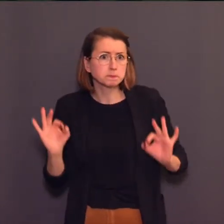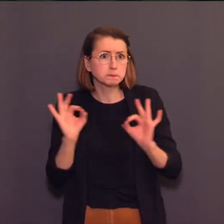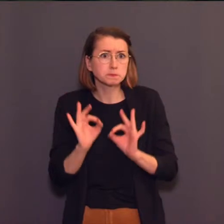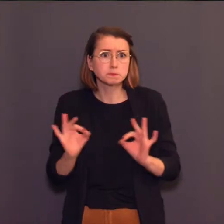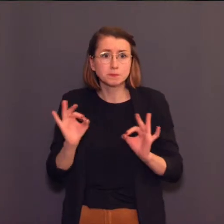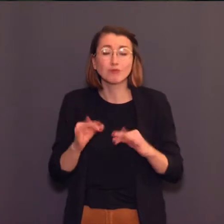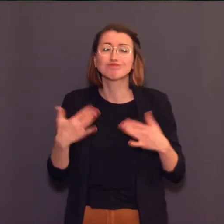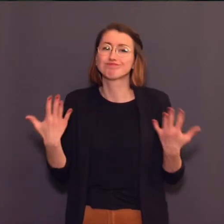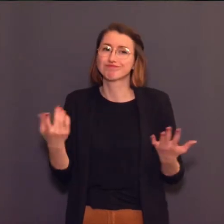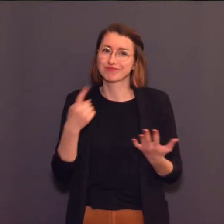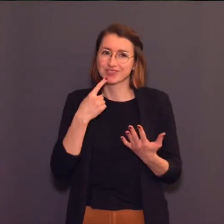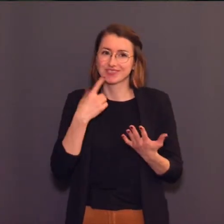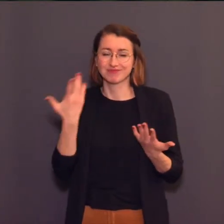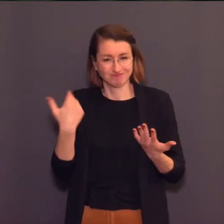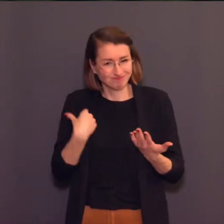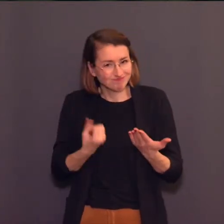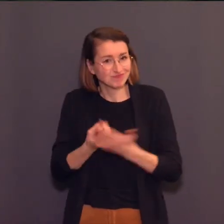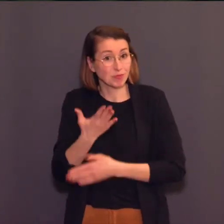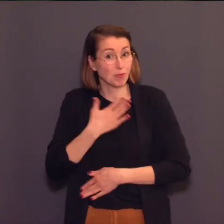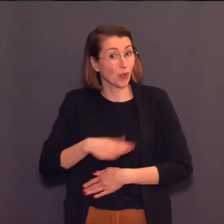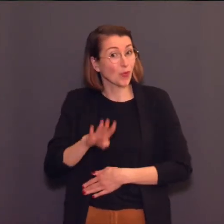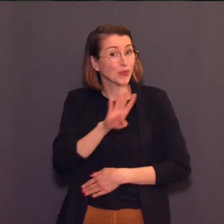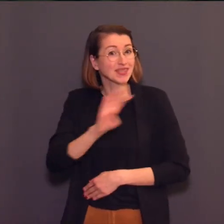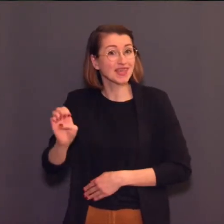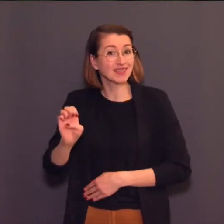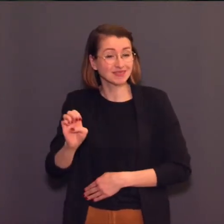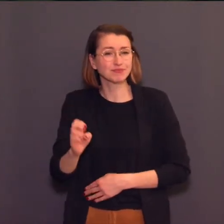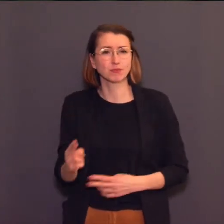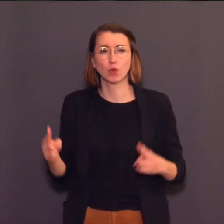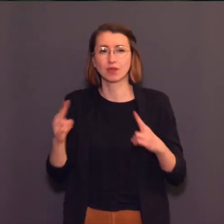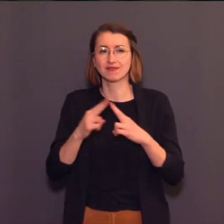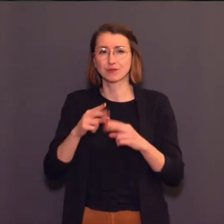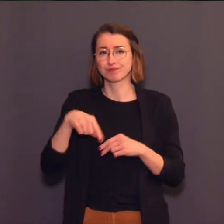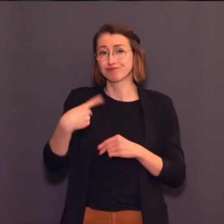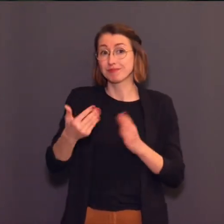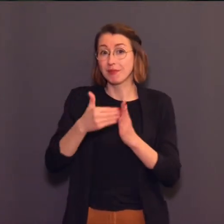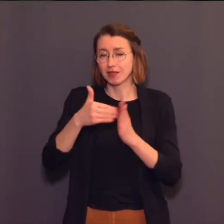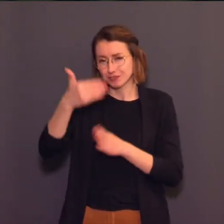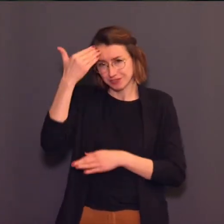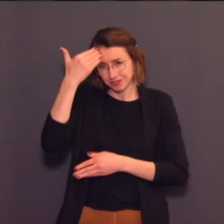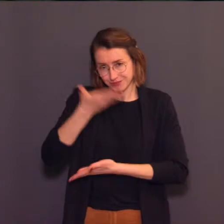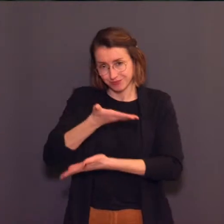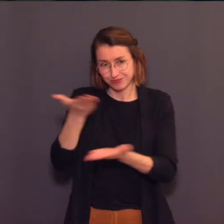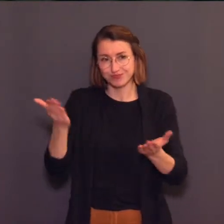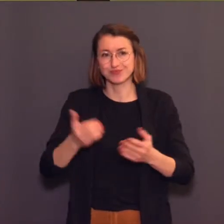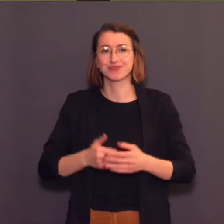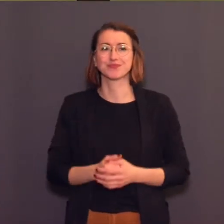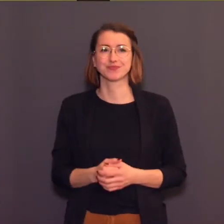retrouve mardi, comme vous le savez, pour la prochaine conférence de presse. Merci à vous.